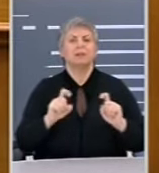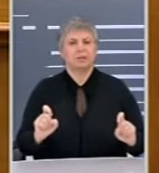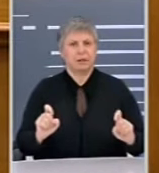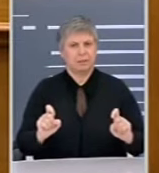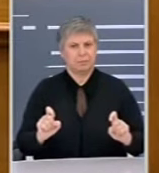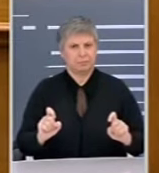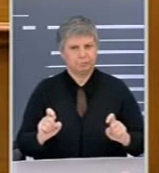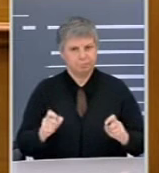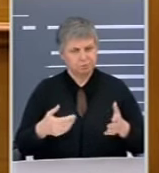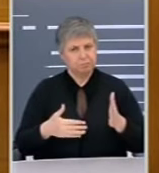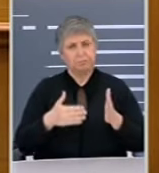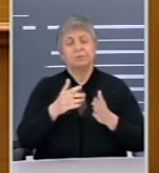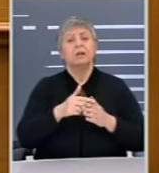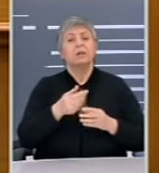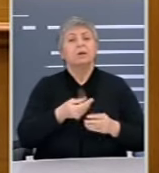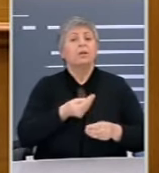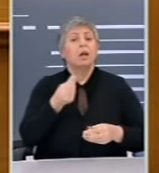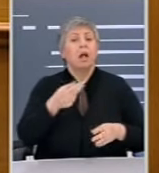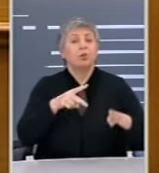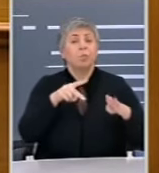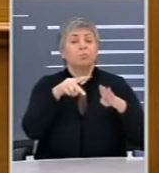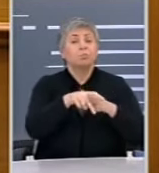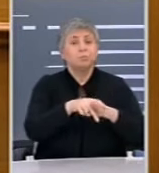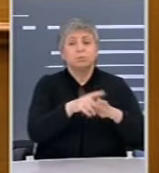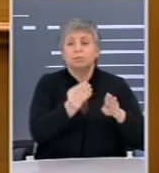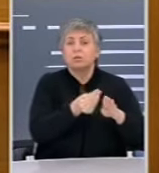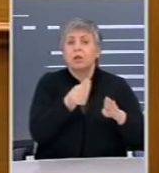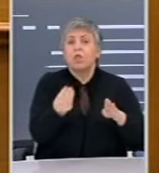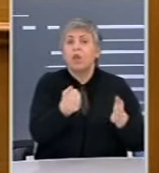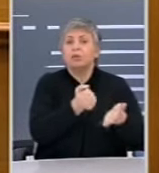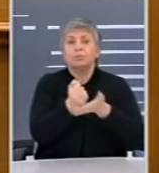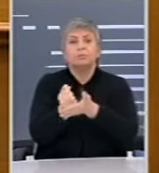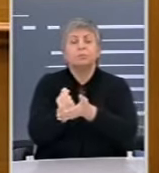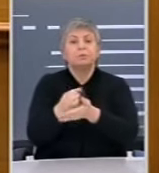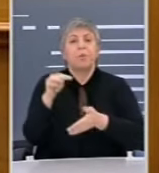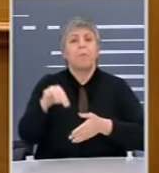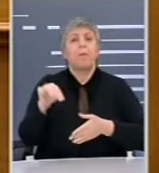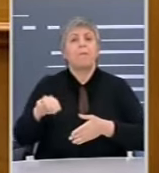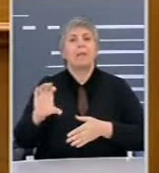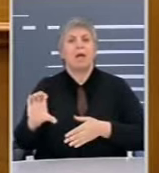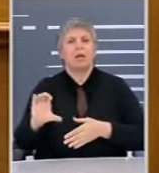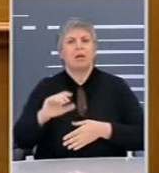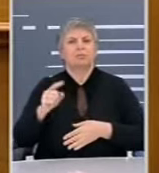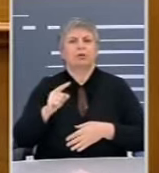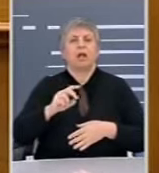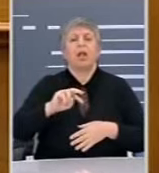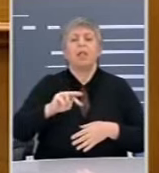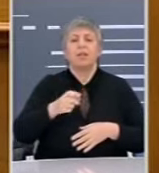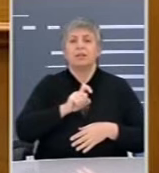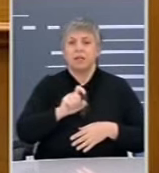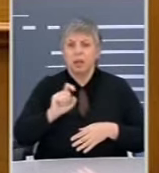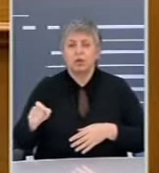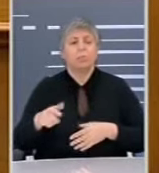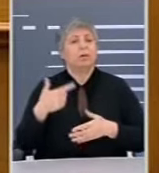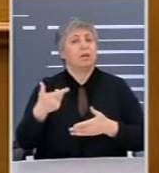δάνεια απ τις τράπεζες ύψους 1 δισεκατομμύριο 400 εκατομμύρια στα μέσα μαζικής ενημέρωσης και 400 εκατομμύρια